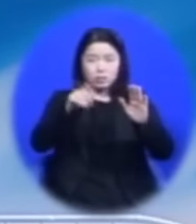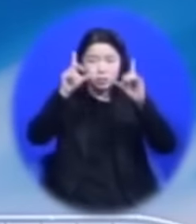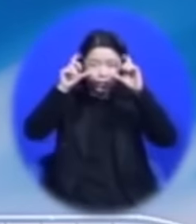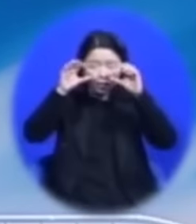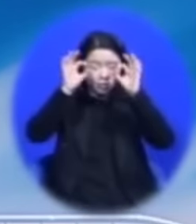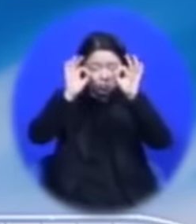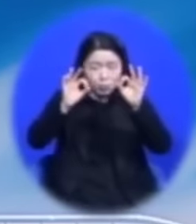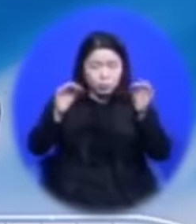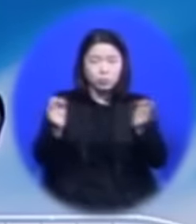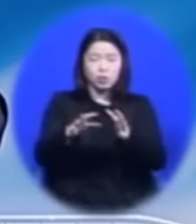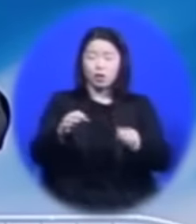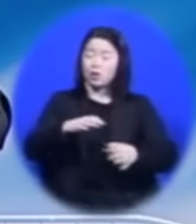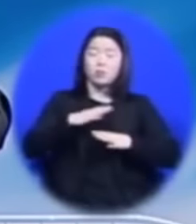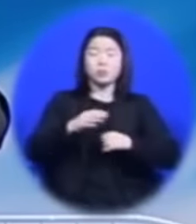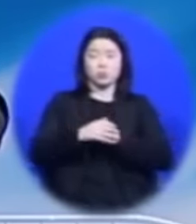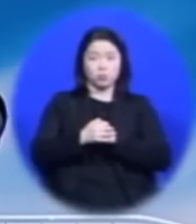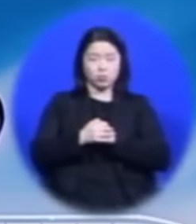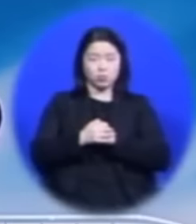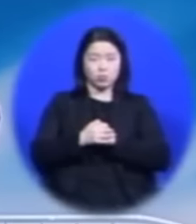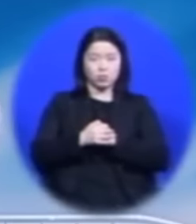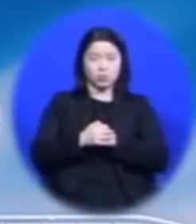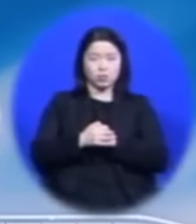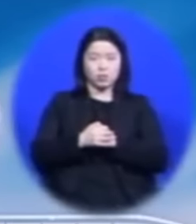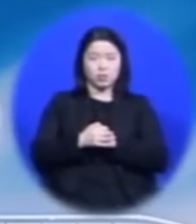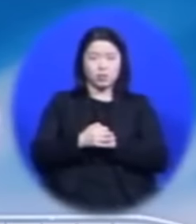순간에 깜짝 놀랐어요.